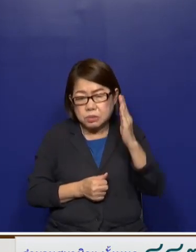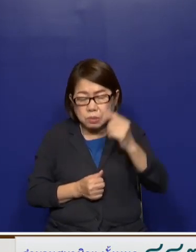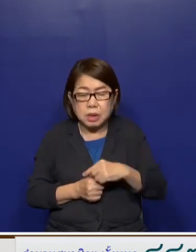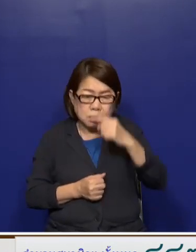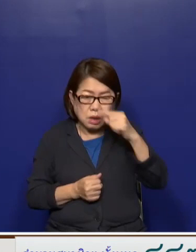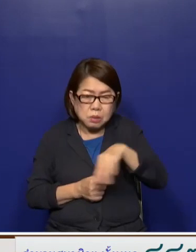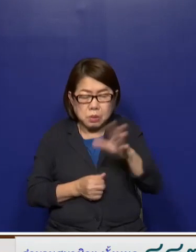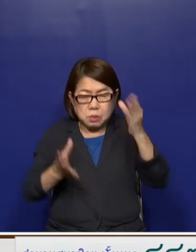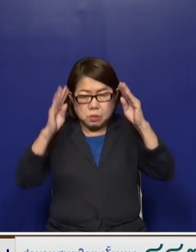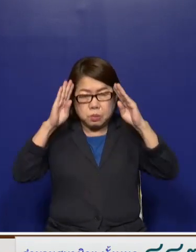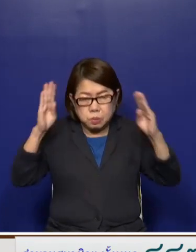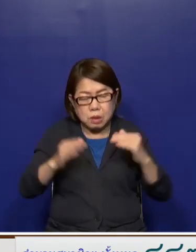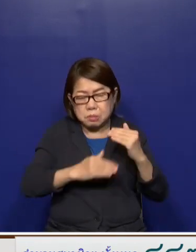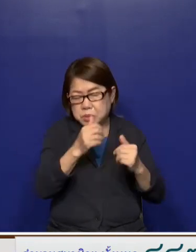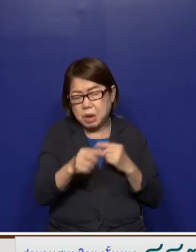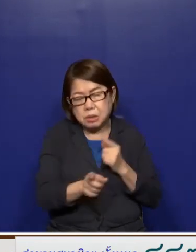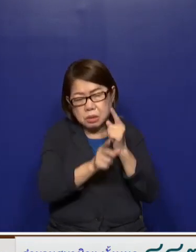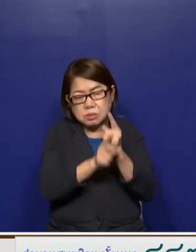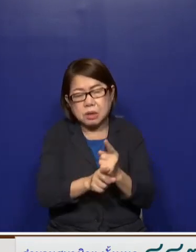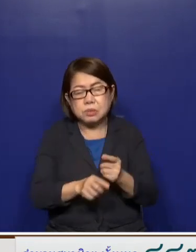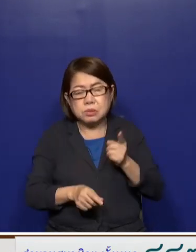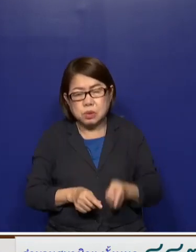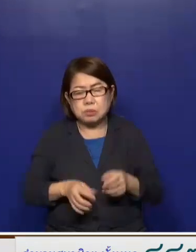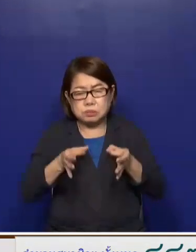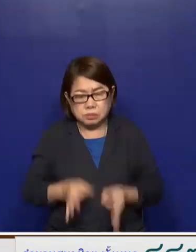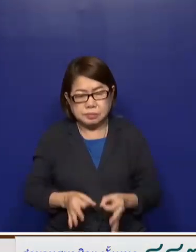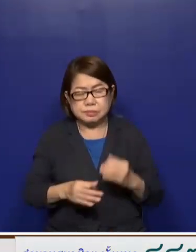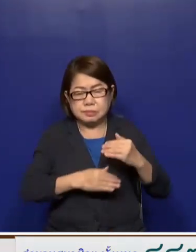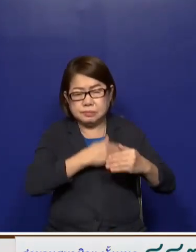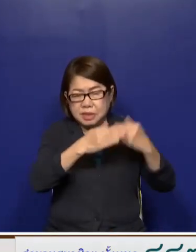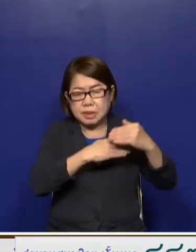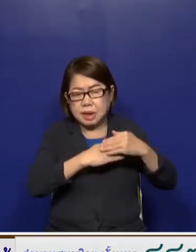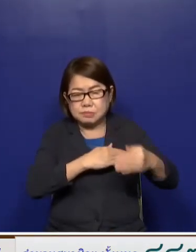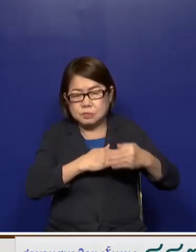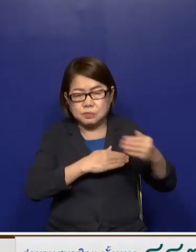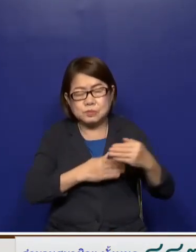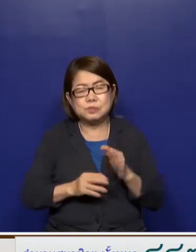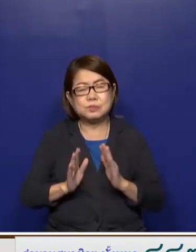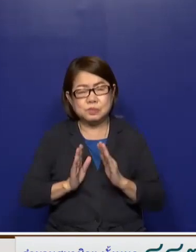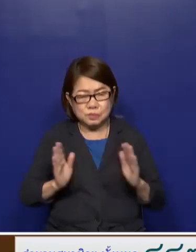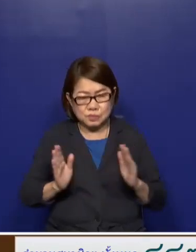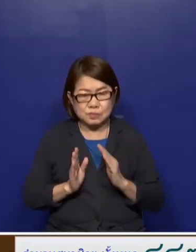ให้ทันโดยการกล้าตัดสินใจก้าวไปข้างหน้าขอบคุณครับท่านประธาน